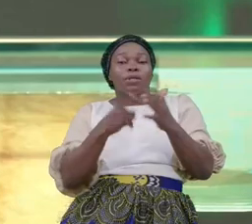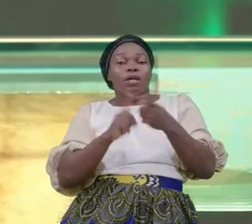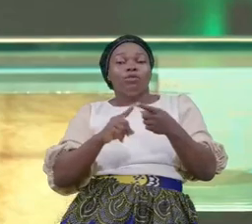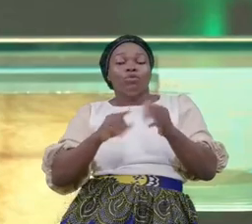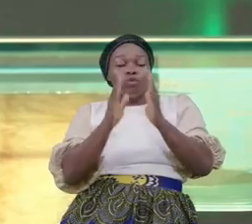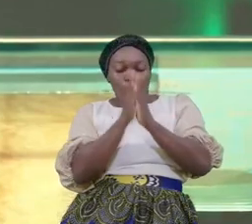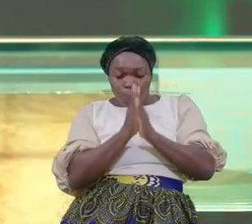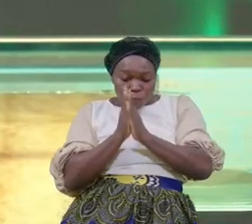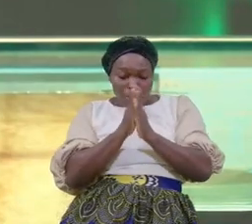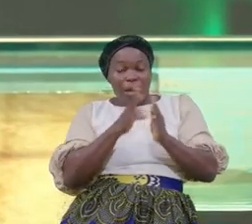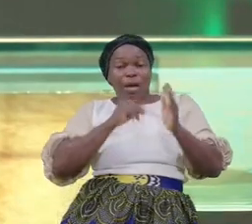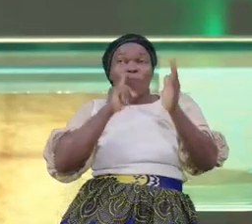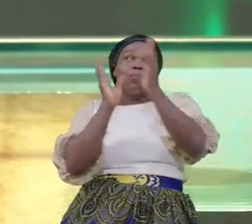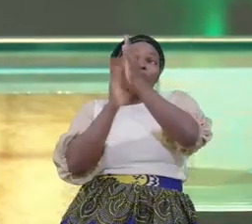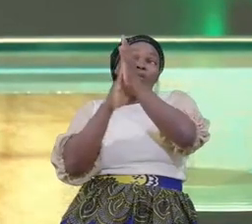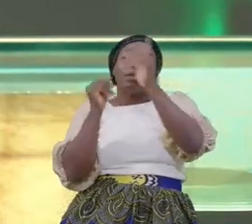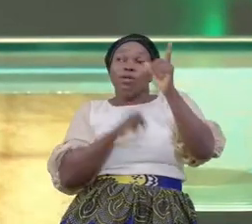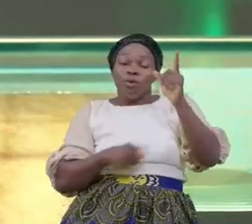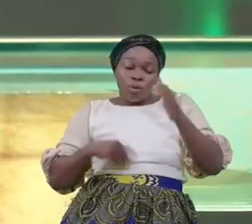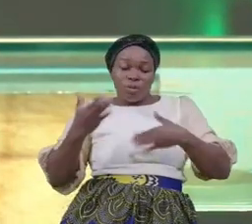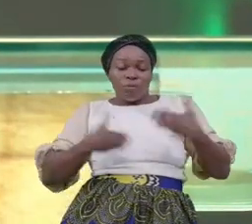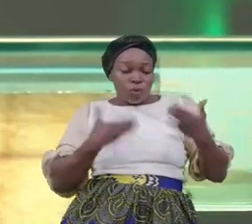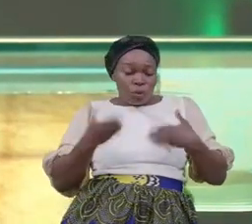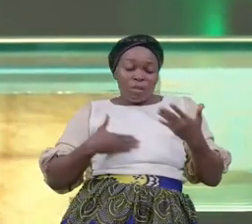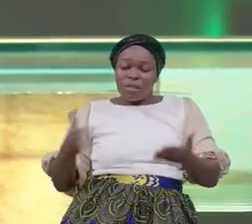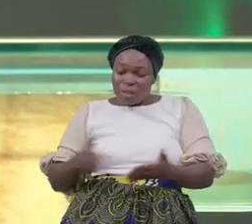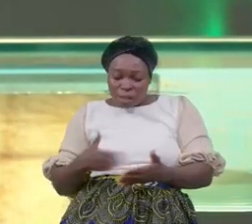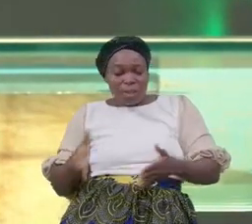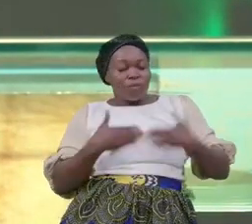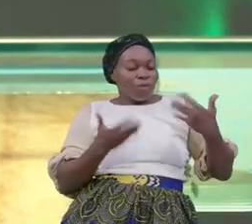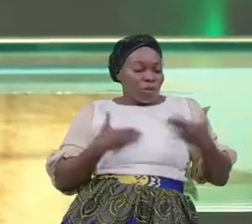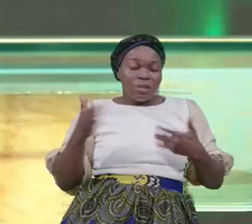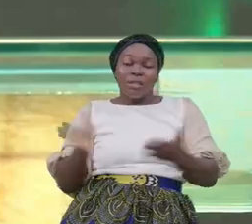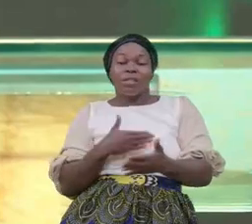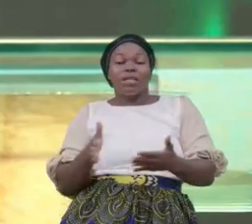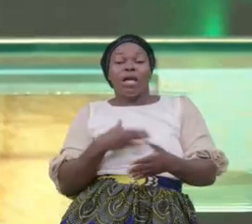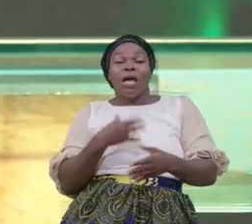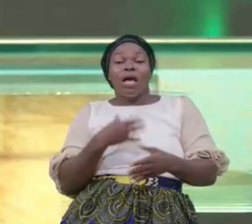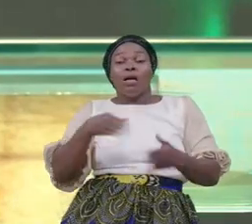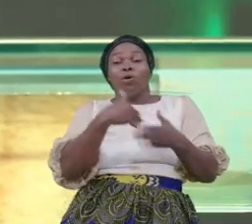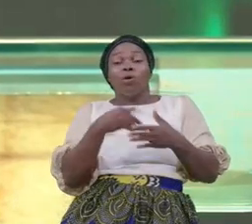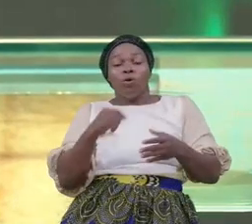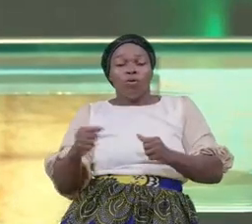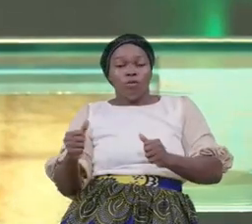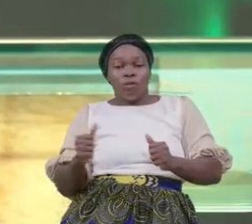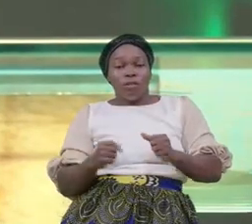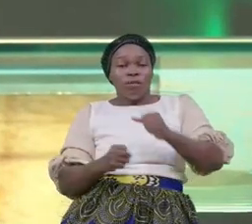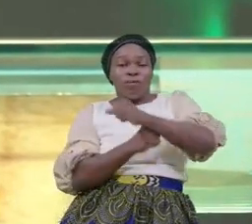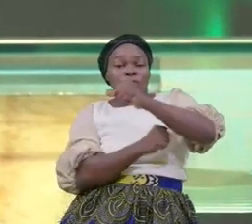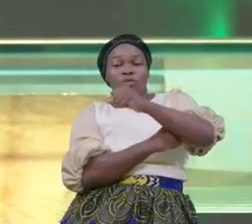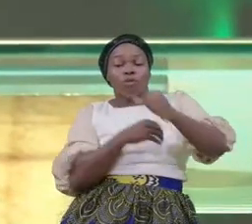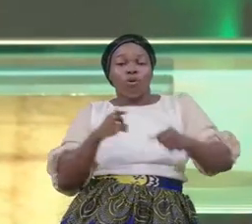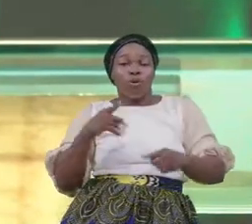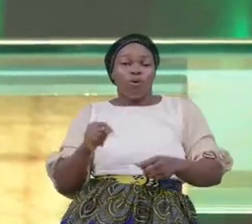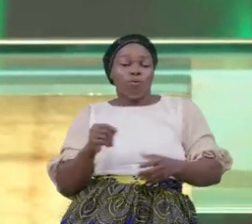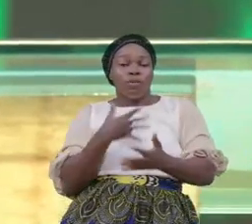et louer le Seigneur, et se réjouissaient, chantaient, et les fondements de la prison, tout s'est ébranlé,